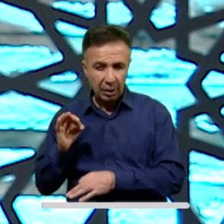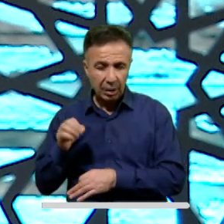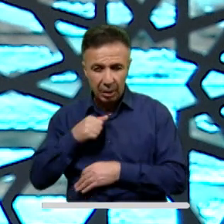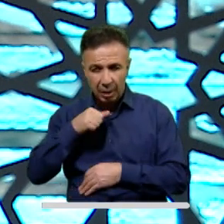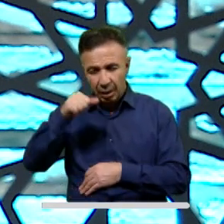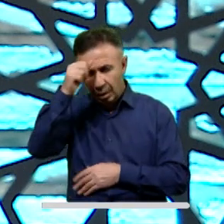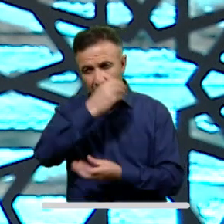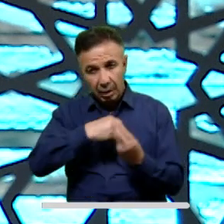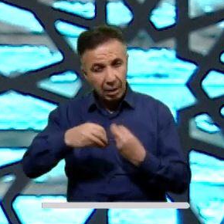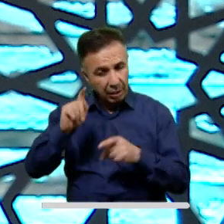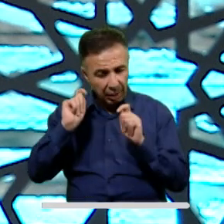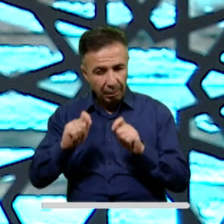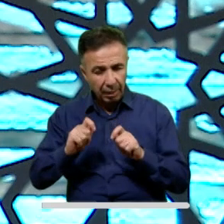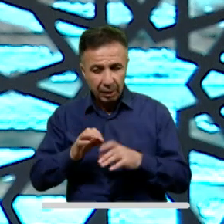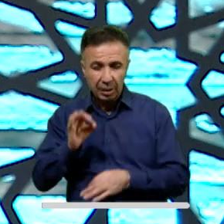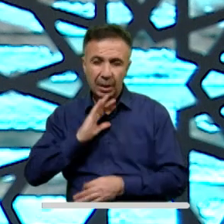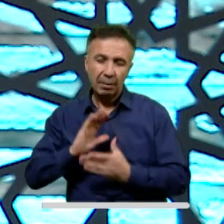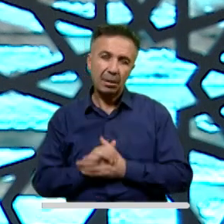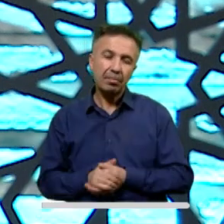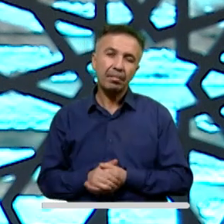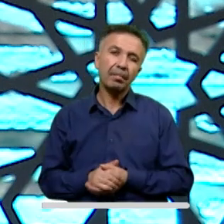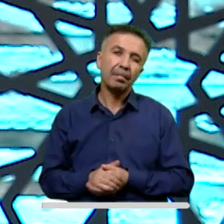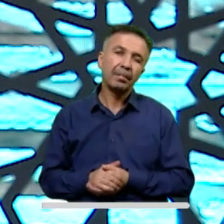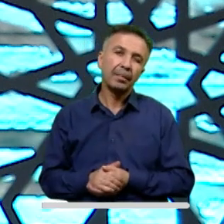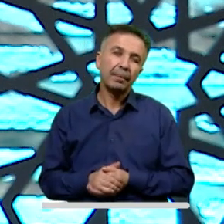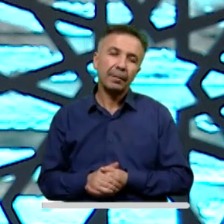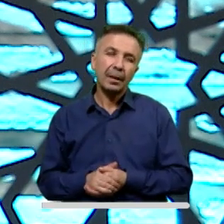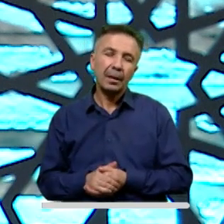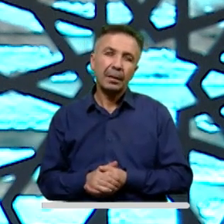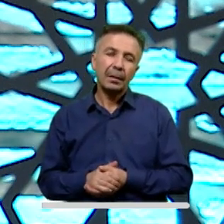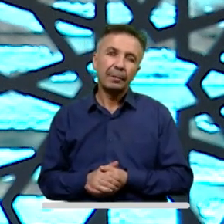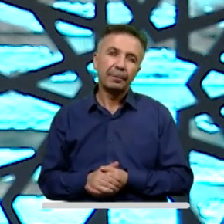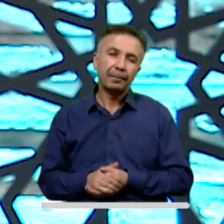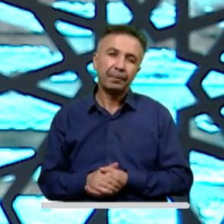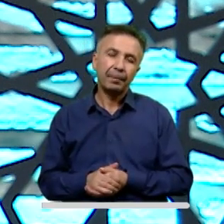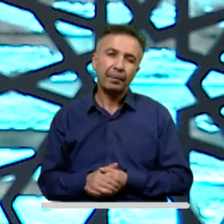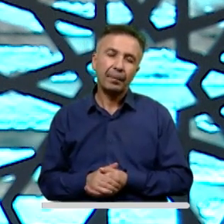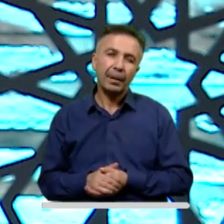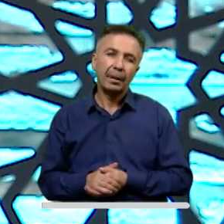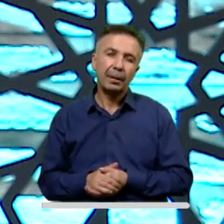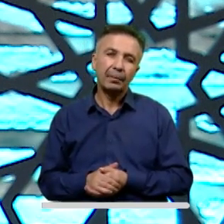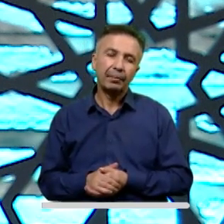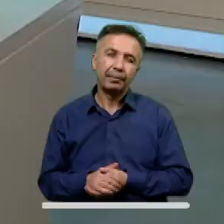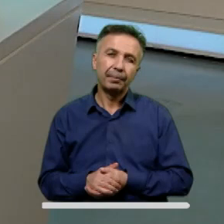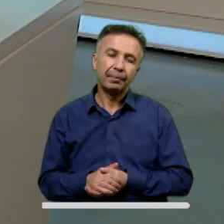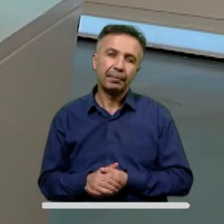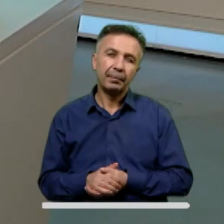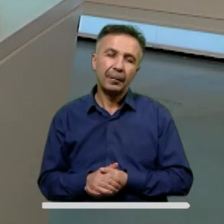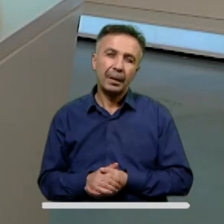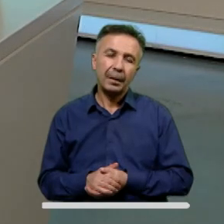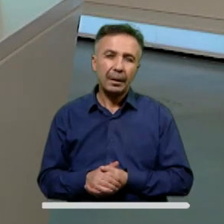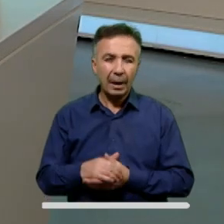yerine getirenler de var. Hal böyleyken mış gibi yapmak acaba bizi sıkıntıya sokar mı? Evet,